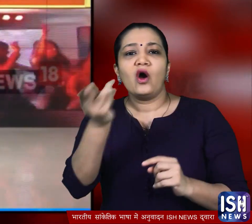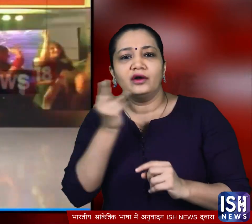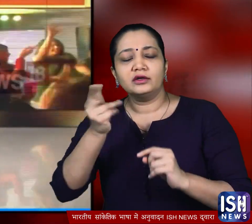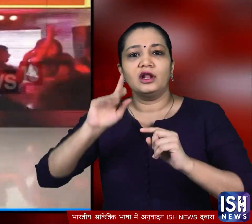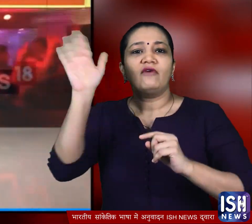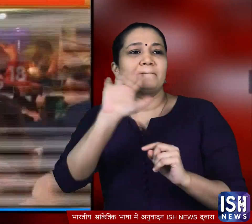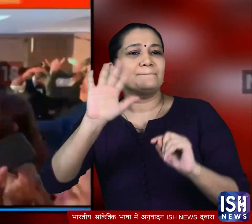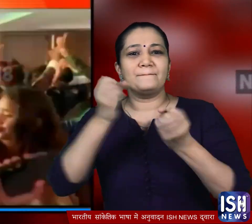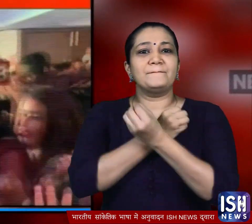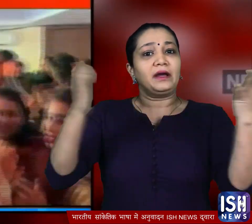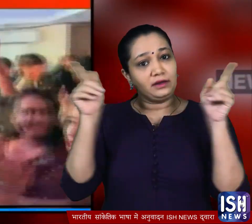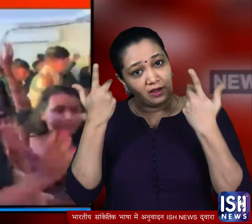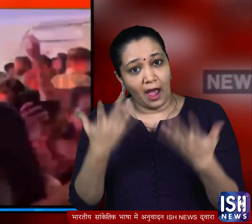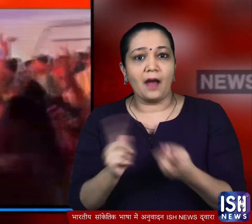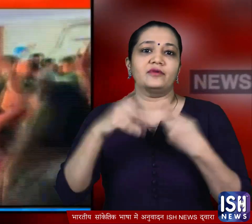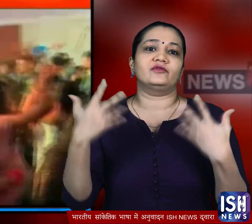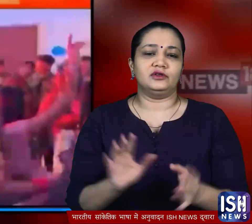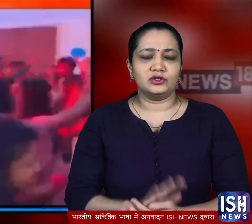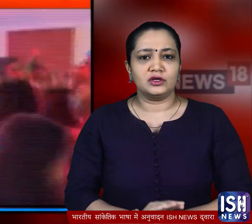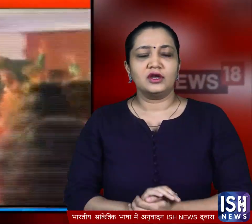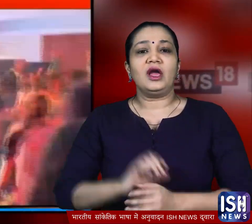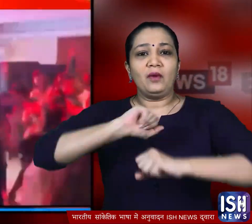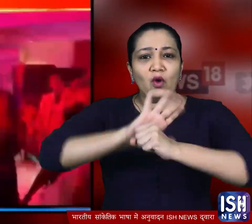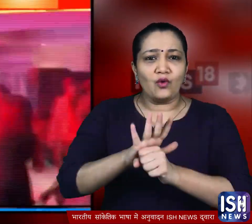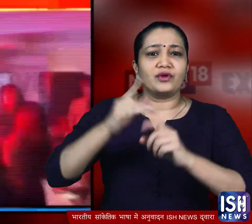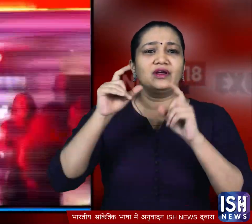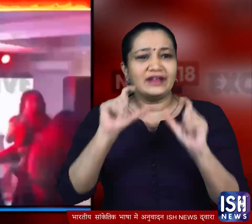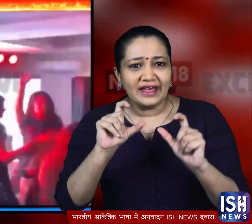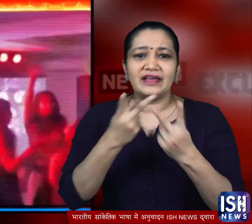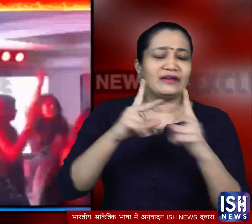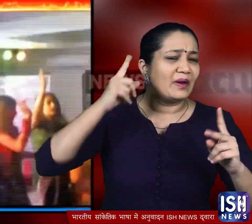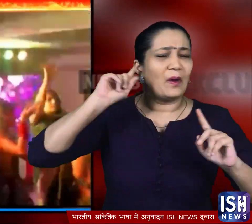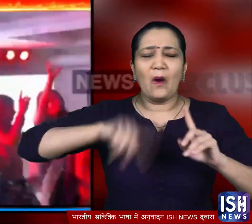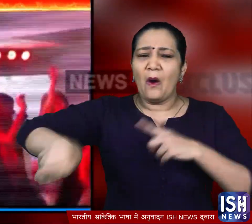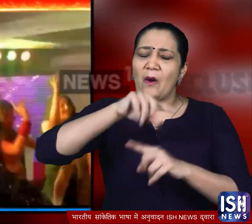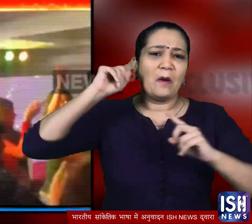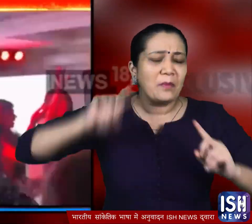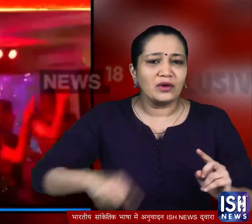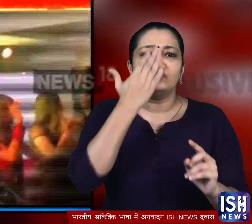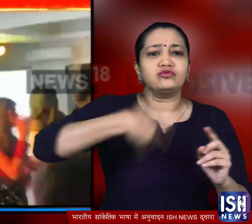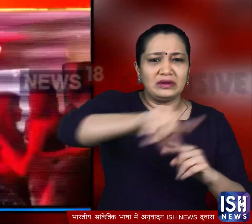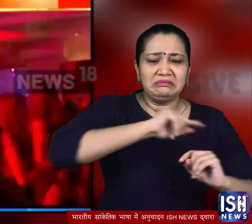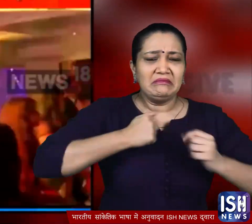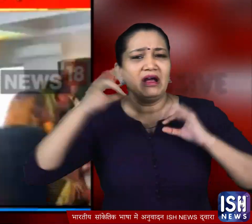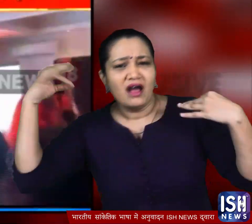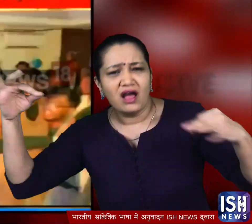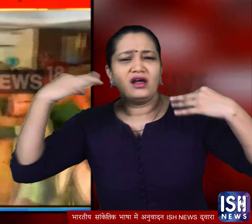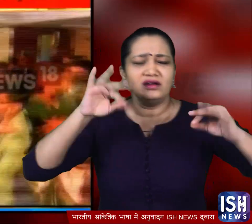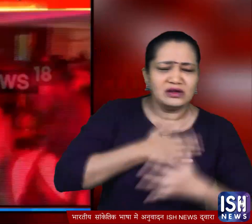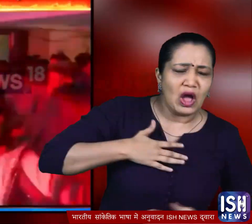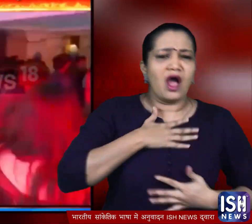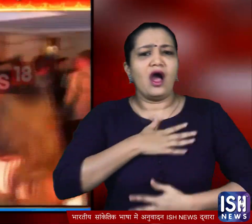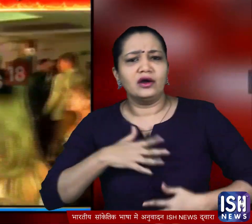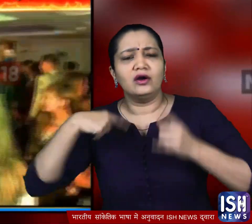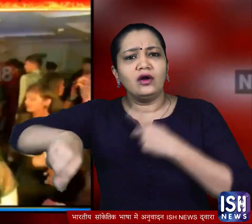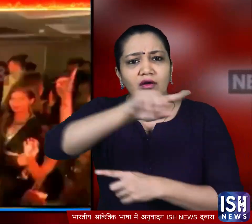फेयरवेल पार्टी दी गई, जिसमें महामारी के खतरे से बेपरवाह कई छात्र तेज संगीत पर डांस करते दिखे। जश्न में